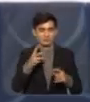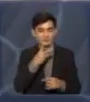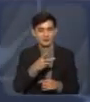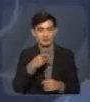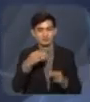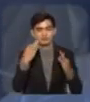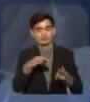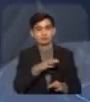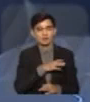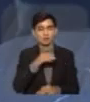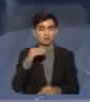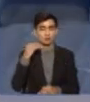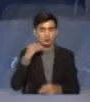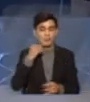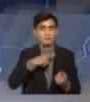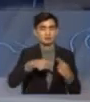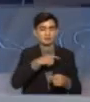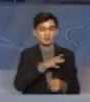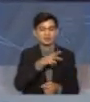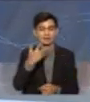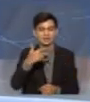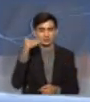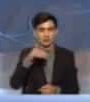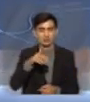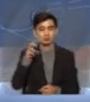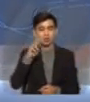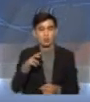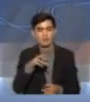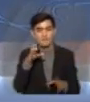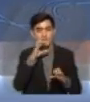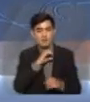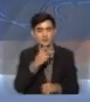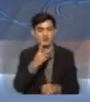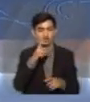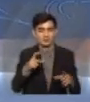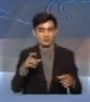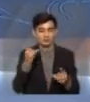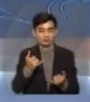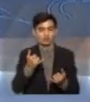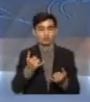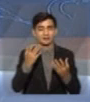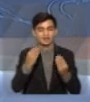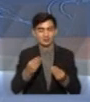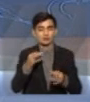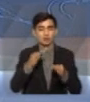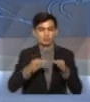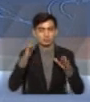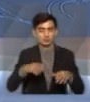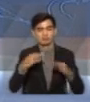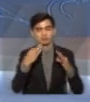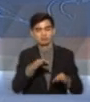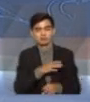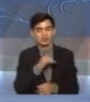ақталып шықты. Түркиялық бизнесменнің 30 мың ақш долларын ұрлады деп айыпталған екі бірдей азаматты бүгін сот залынан босатты.